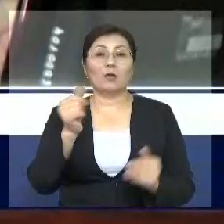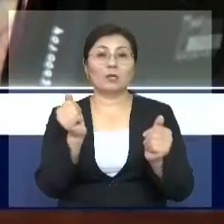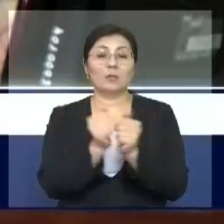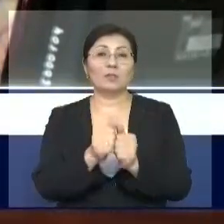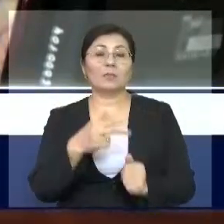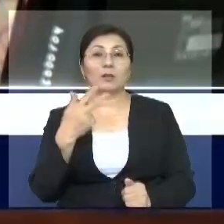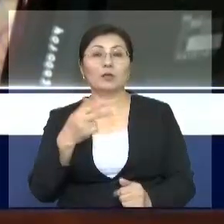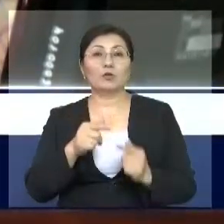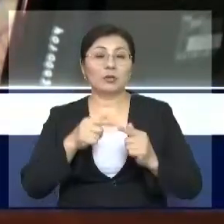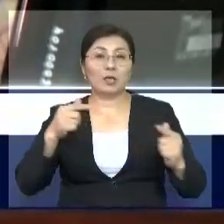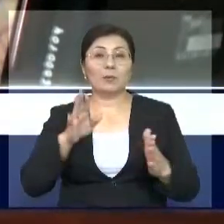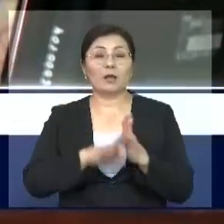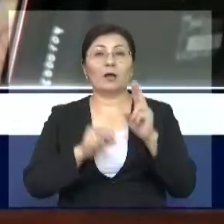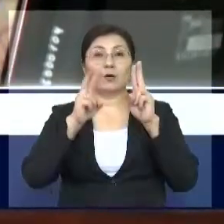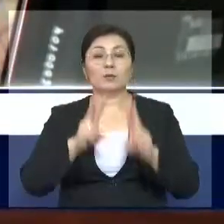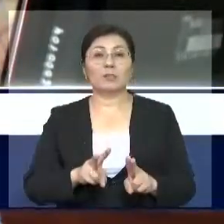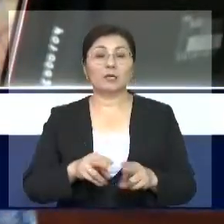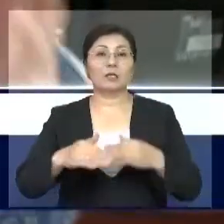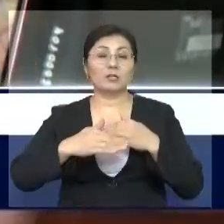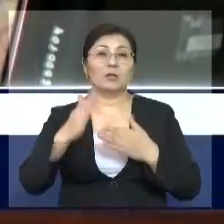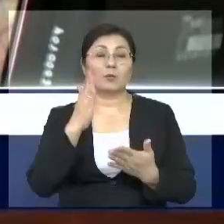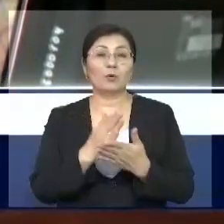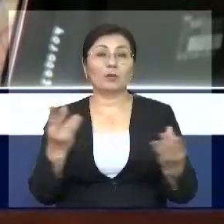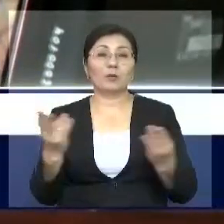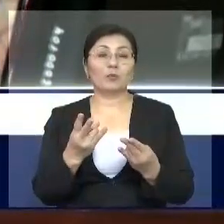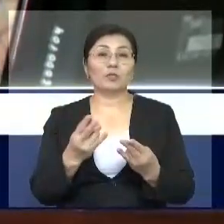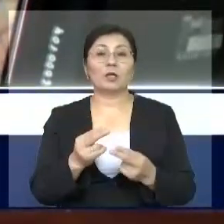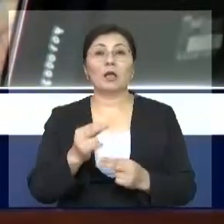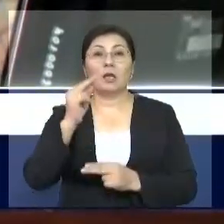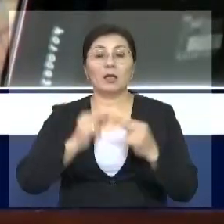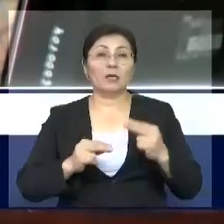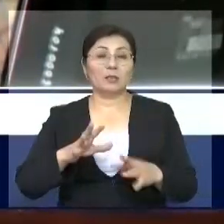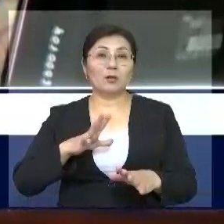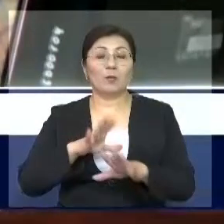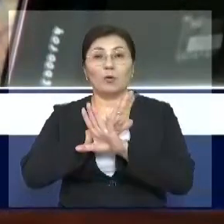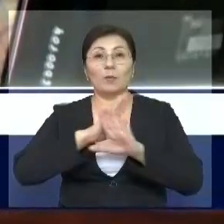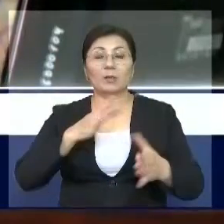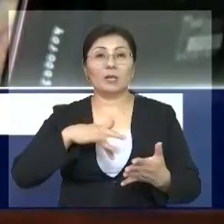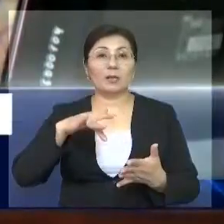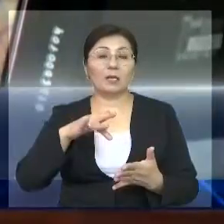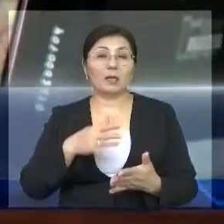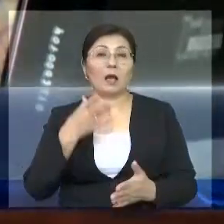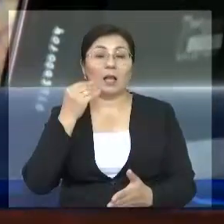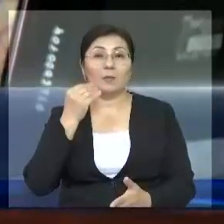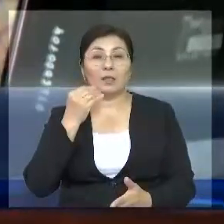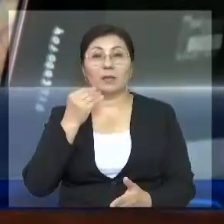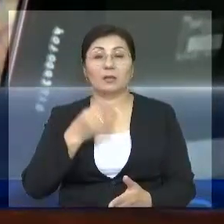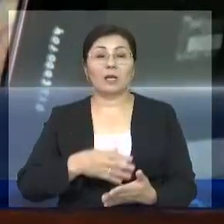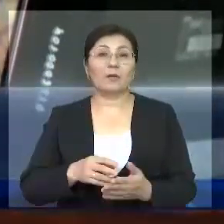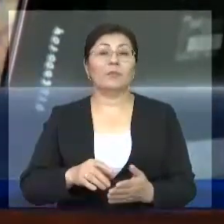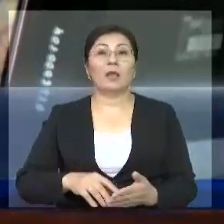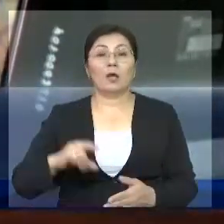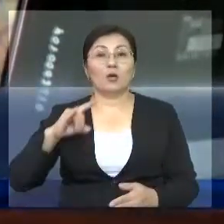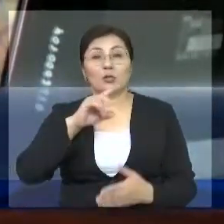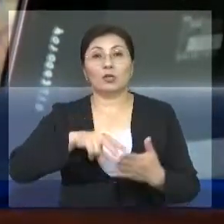айналасындағы 3 шақырым қауіпсіздік аймағы болып саналады. Ол жерге ештеңе салуға болмайды. Алматы қаласында құлаған ұшақтың зардабы бәрімізге сабақ болуы